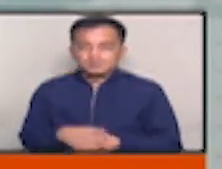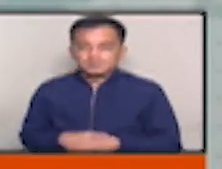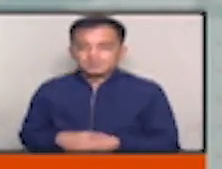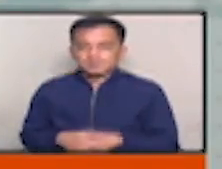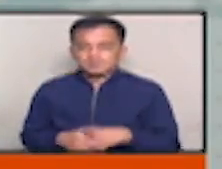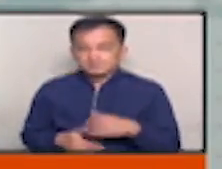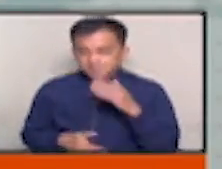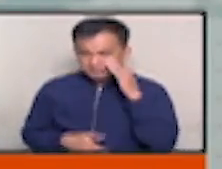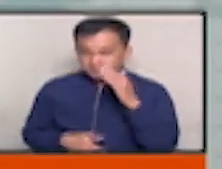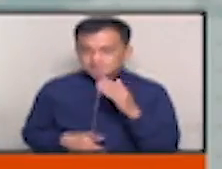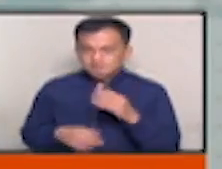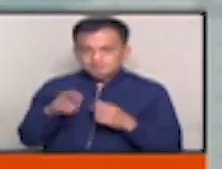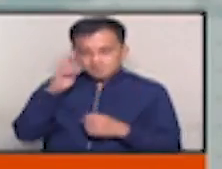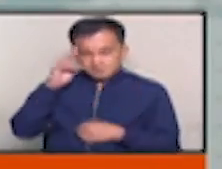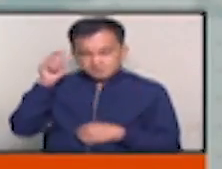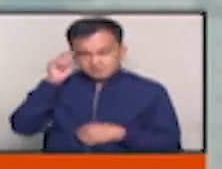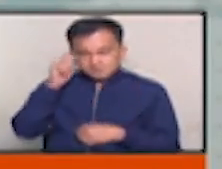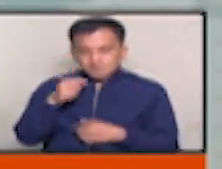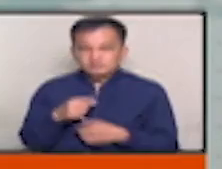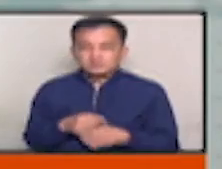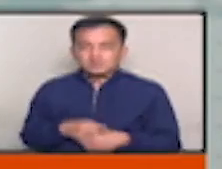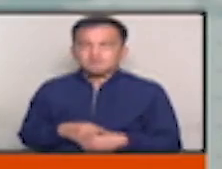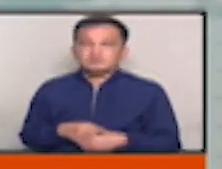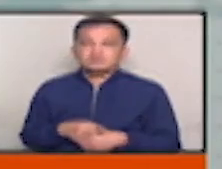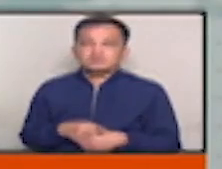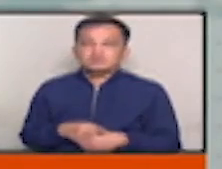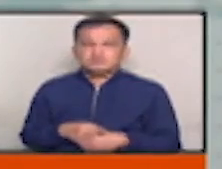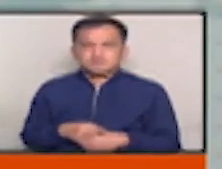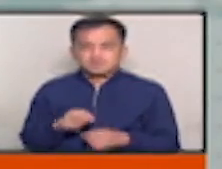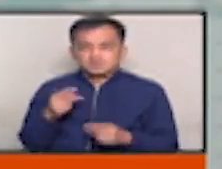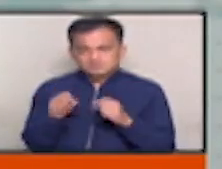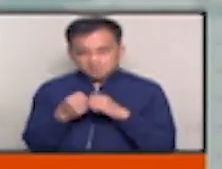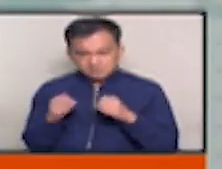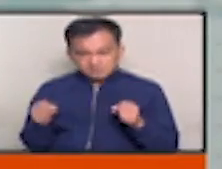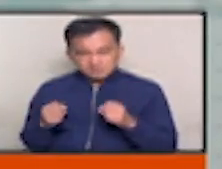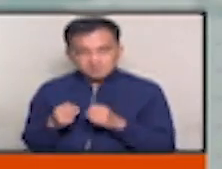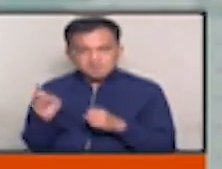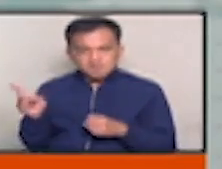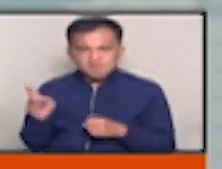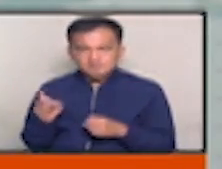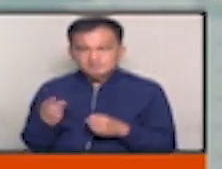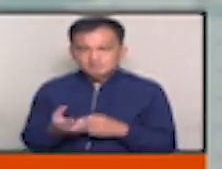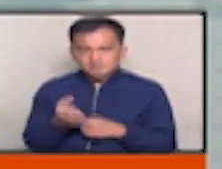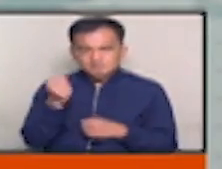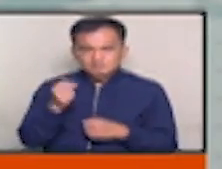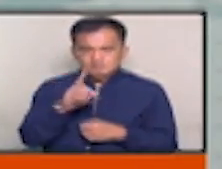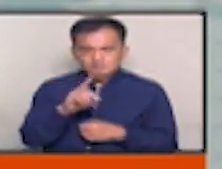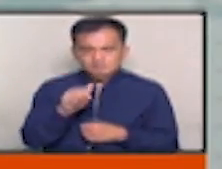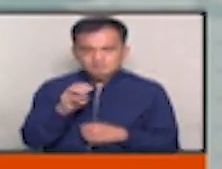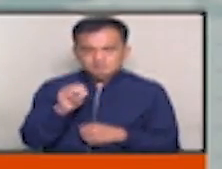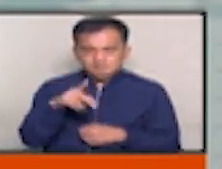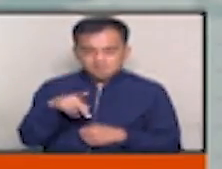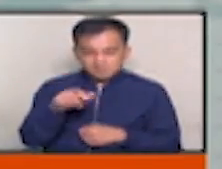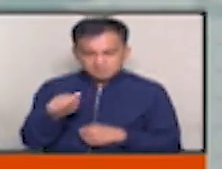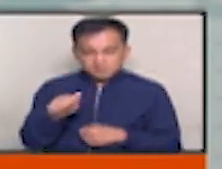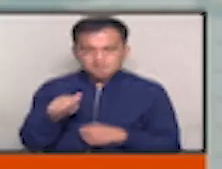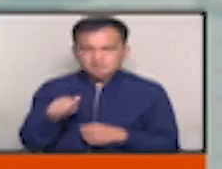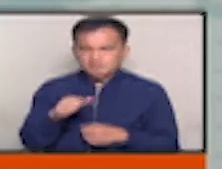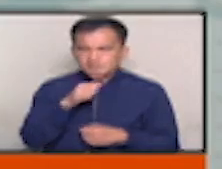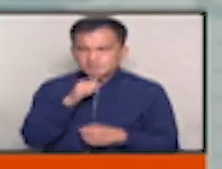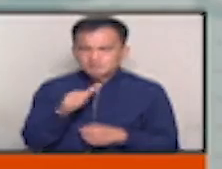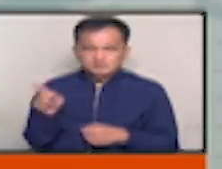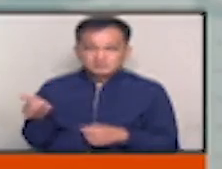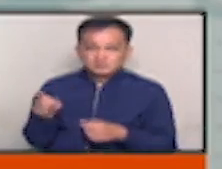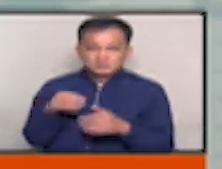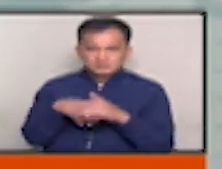po, Sir Rapitul po. Ganda tanghali po. Okay, meron daw pong statement ang may-ari po ng dampa na hindi naman daw po